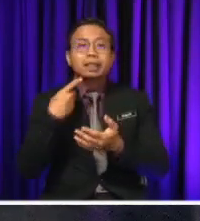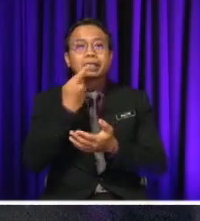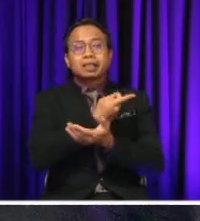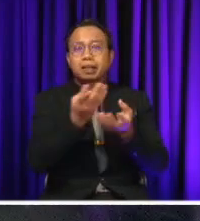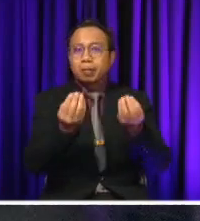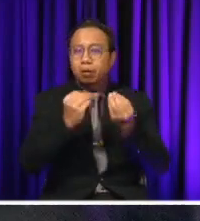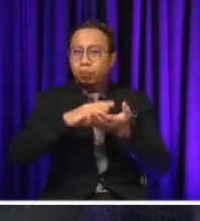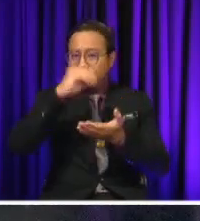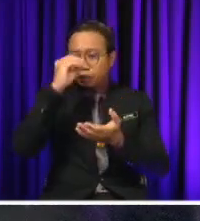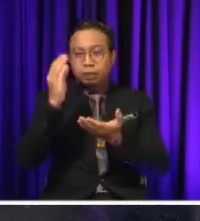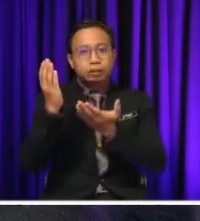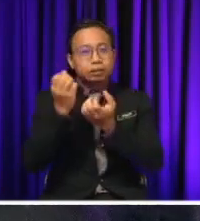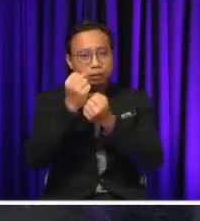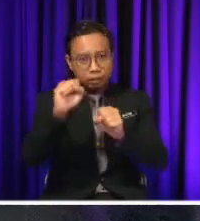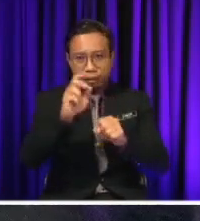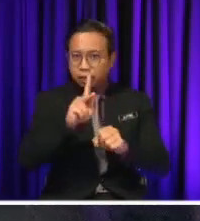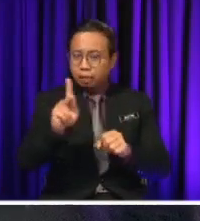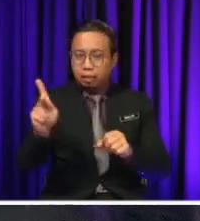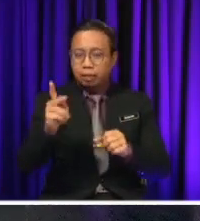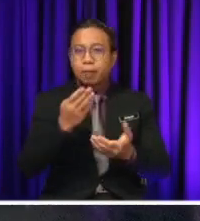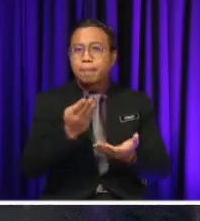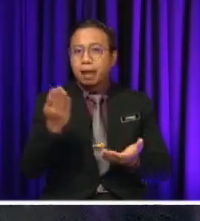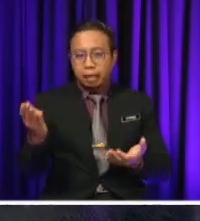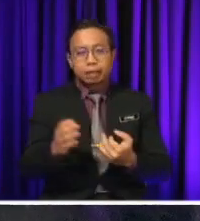penyediaan bahan jadi aplikasi